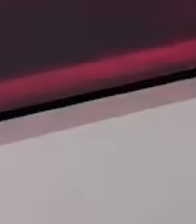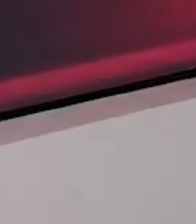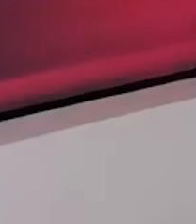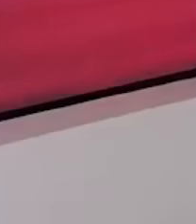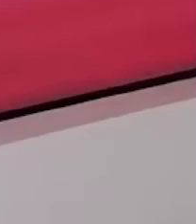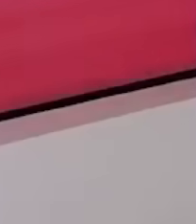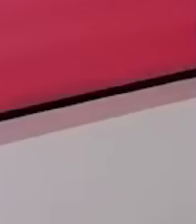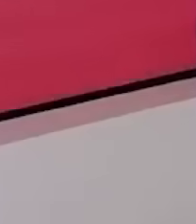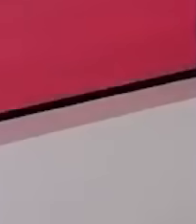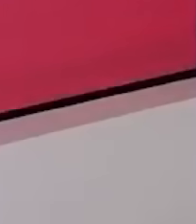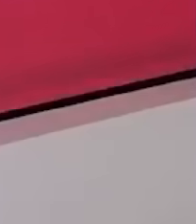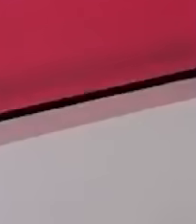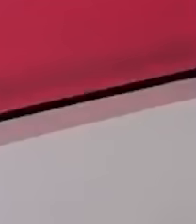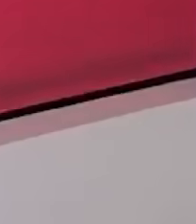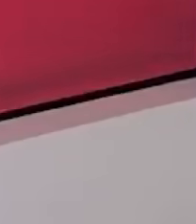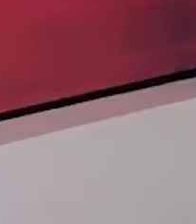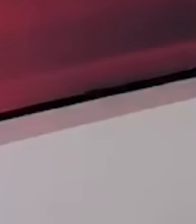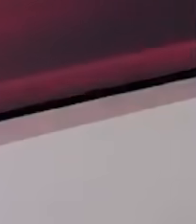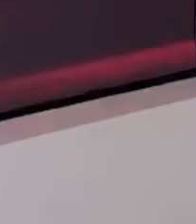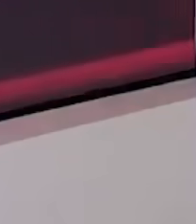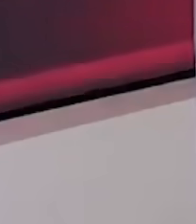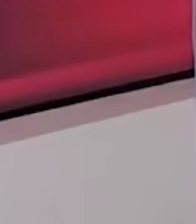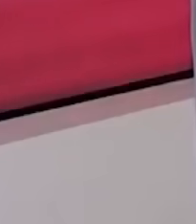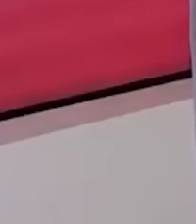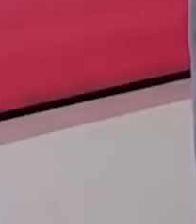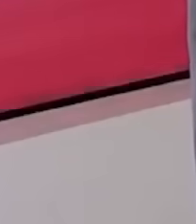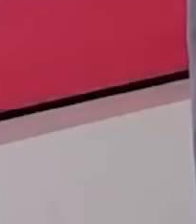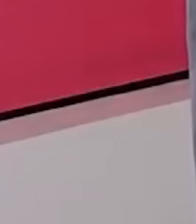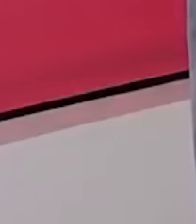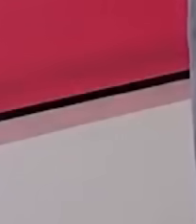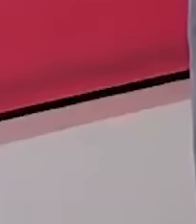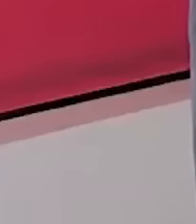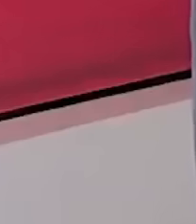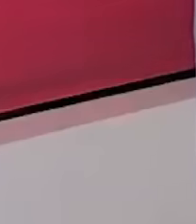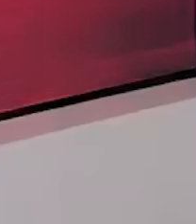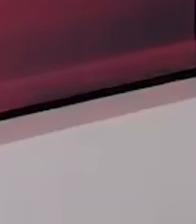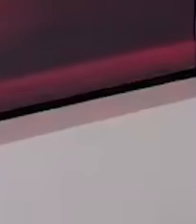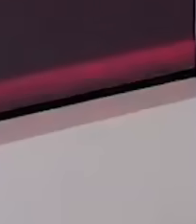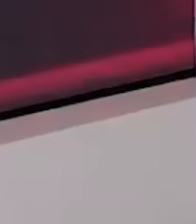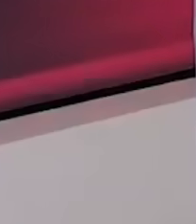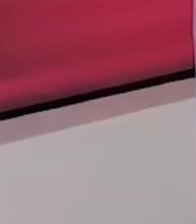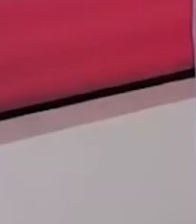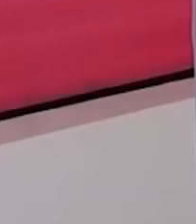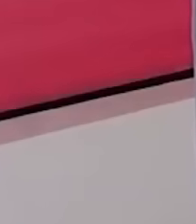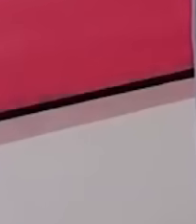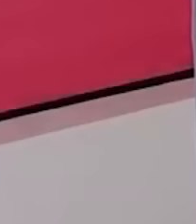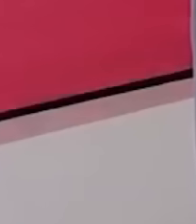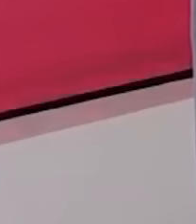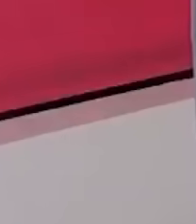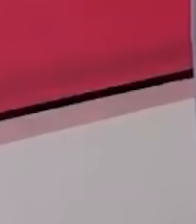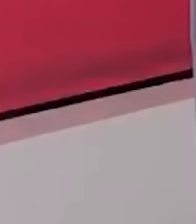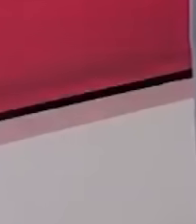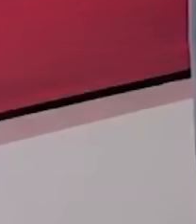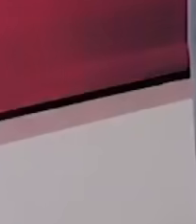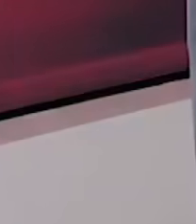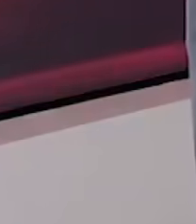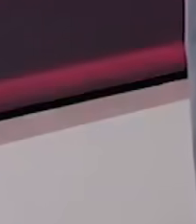Igan, mauna ka sa mga balita. Mag-subscribe sa GMA Integrated News sa YouTube. Sa mga kapuso abroad, subaybayan nyo